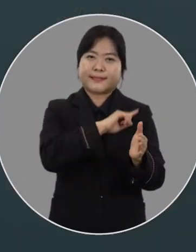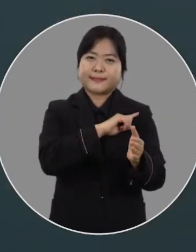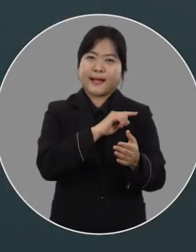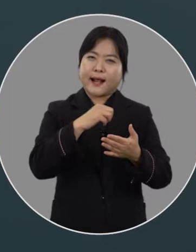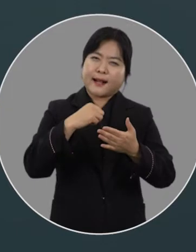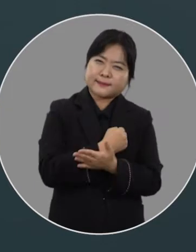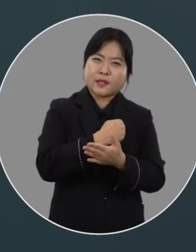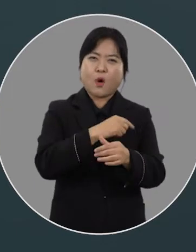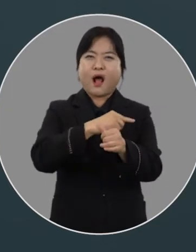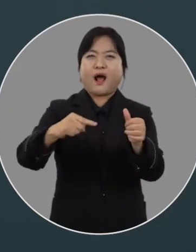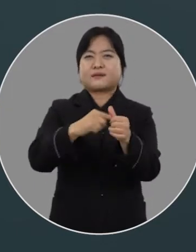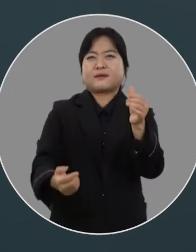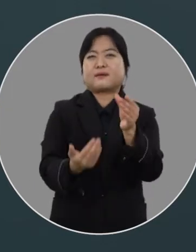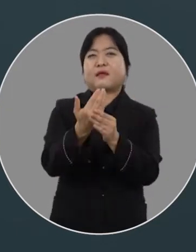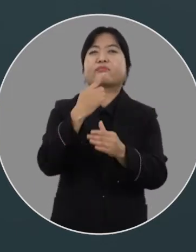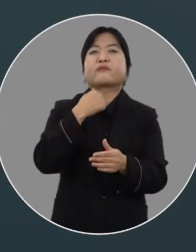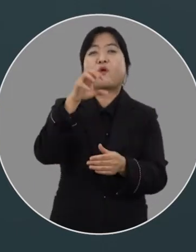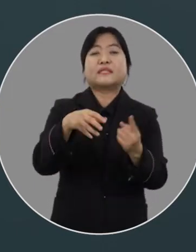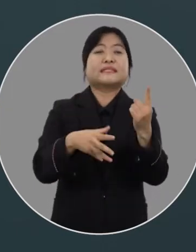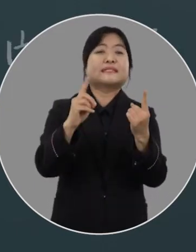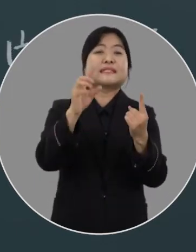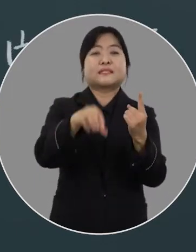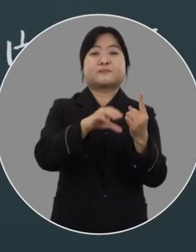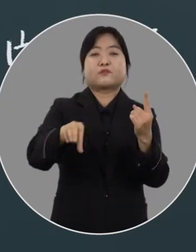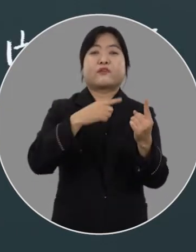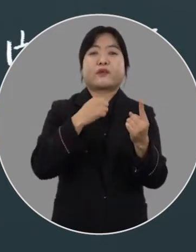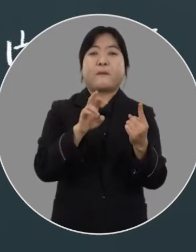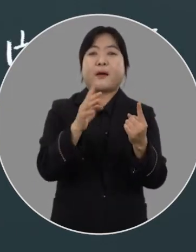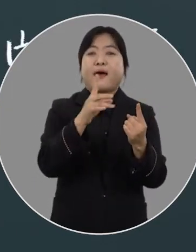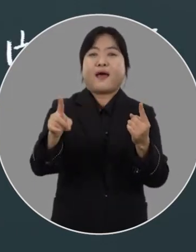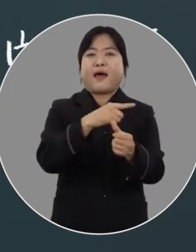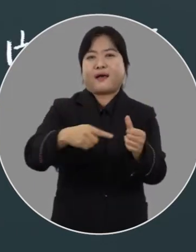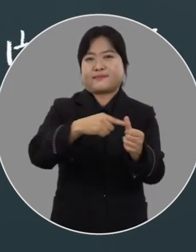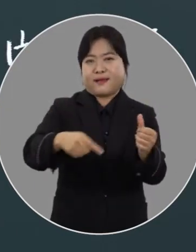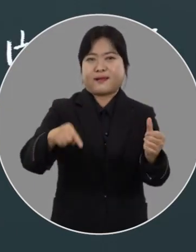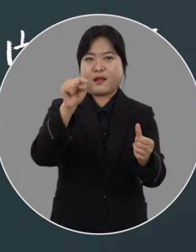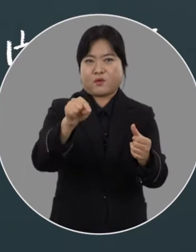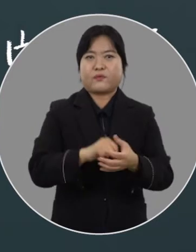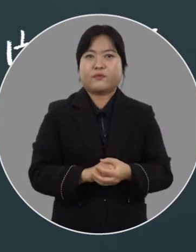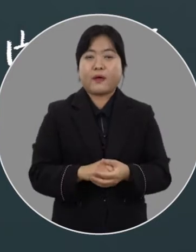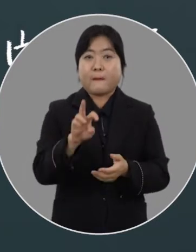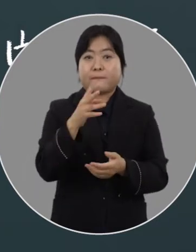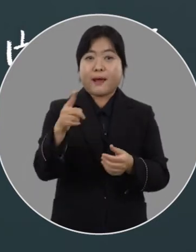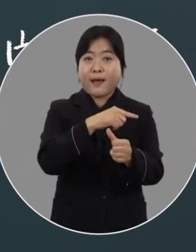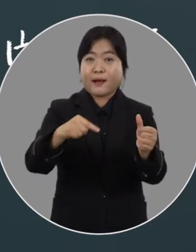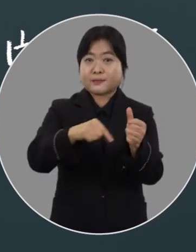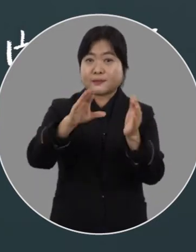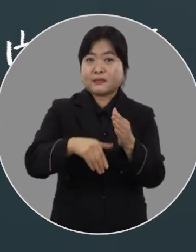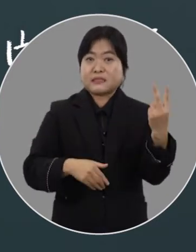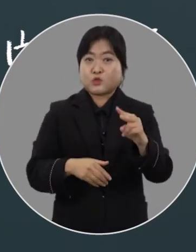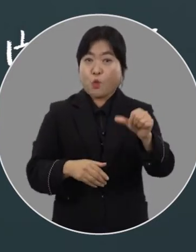가장 안타까웠던 학살이 일어났던 것은 1차 십자군이었던 마라의 학살이라고 하는 것이었는데요. 마라의